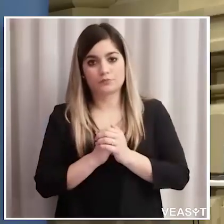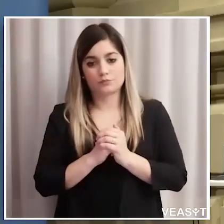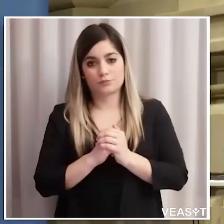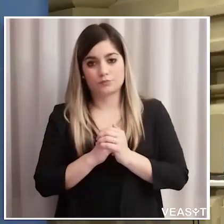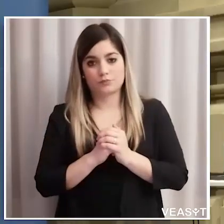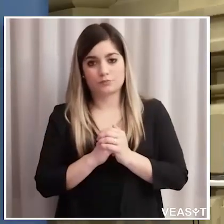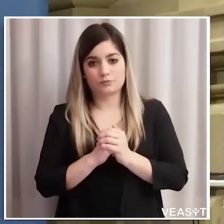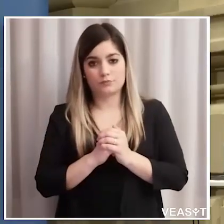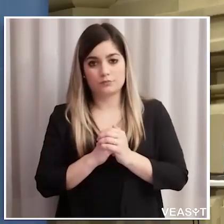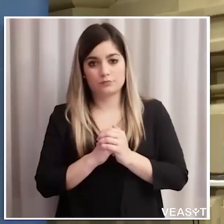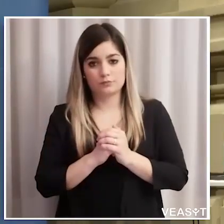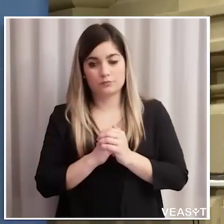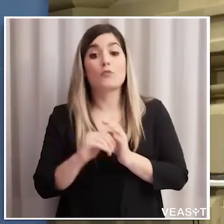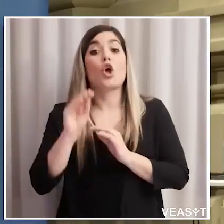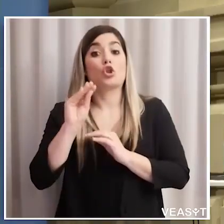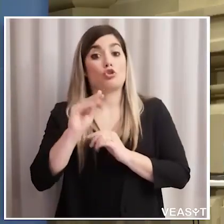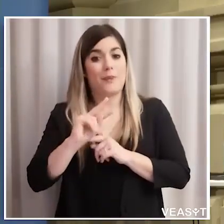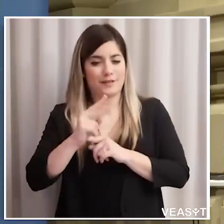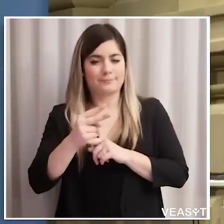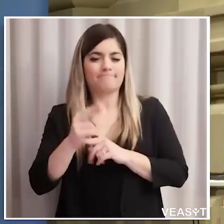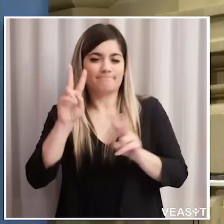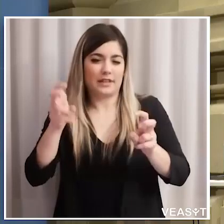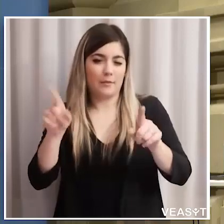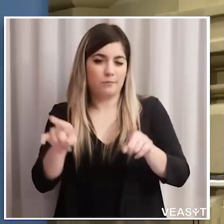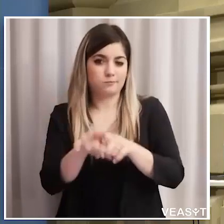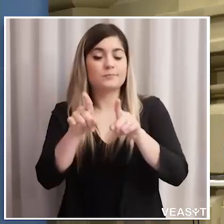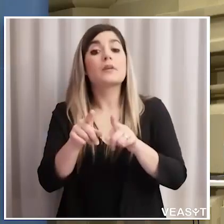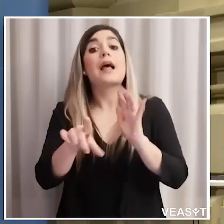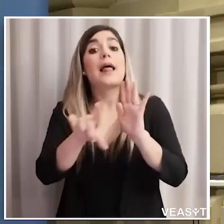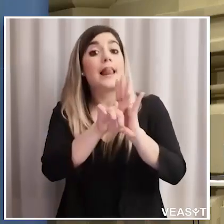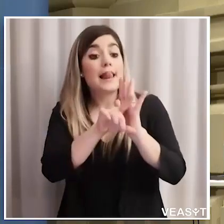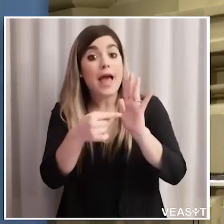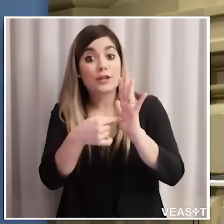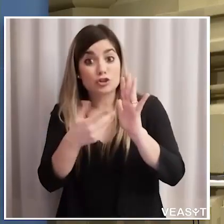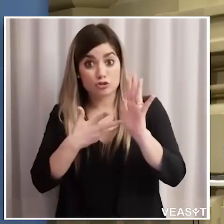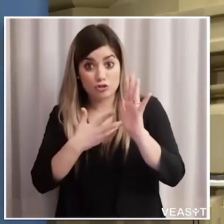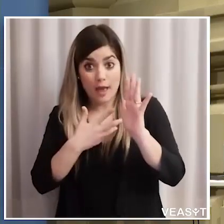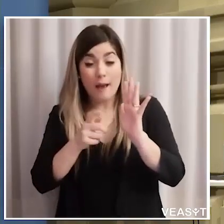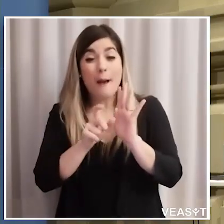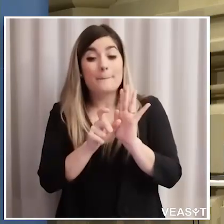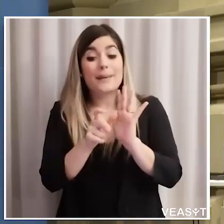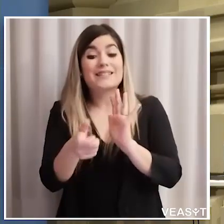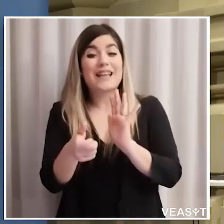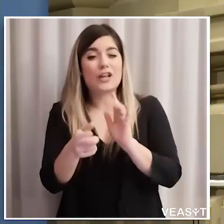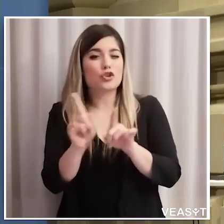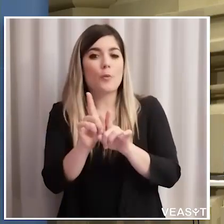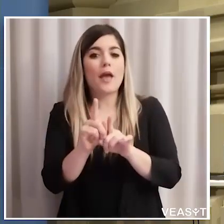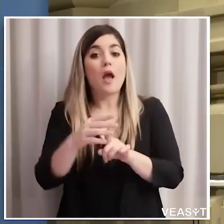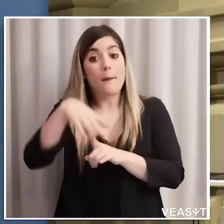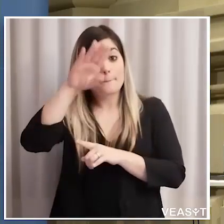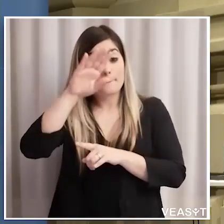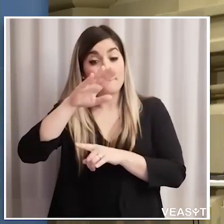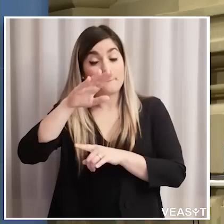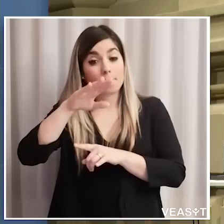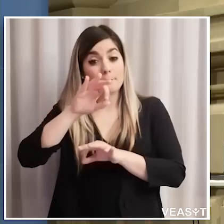Una seconda domanda sempre in questa direzione: se nella legge c'è un passaggio che consente ai proprietari di seconde